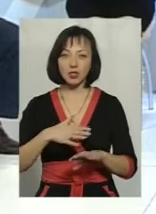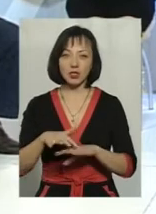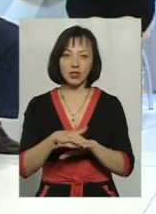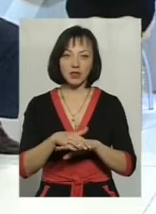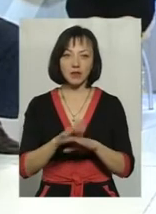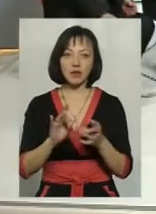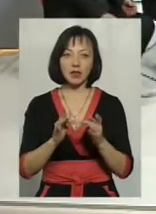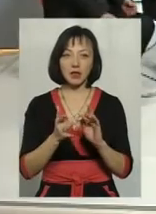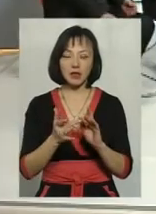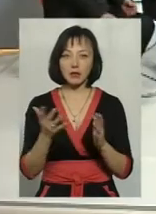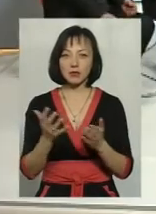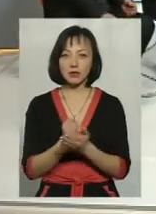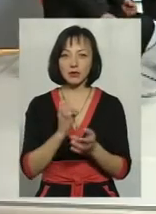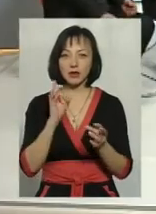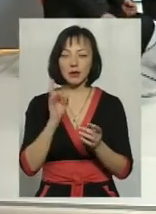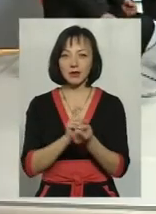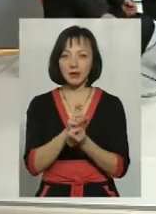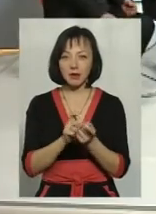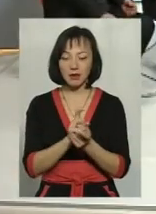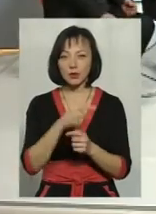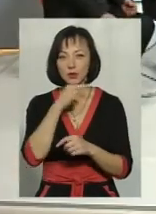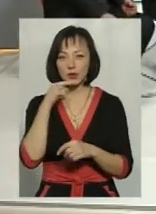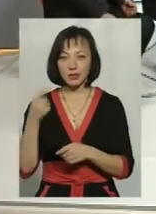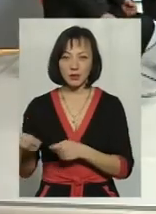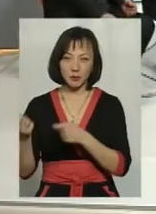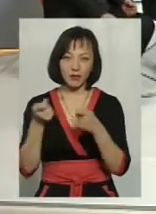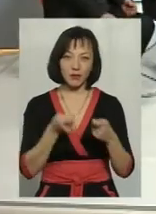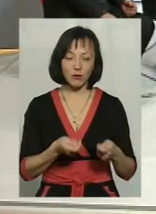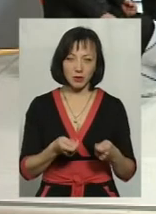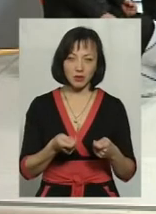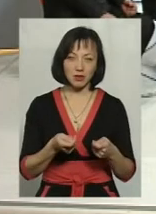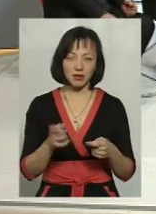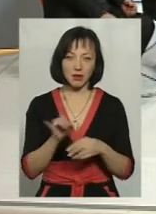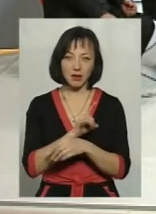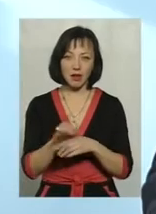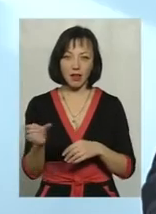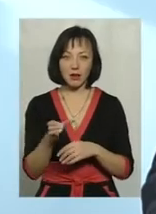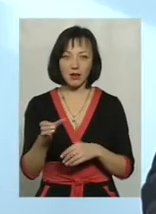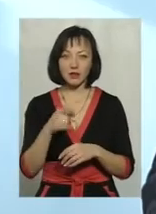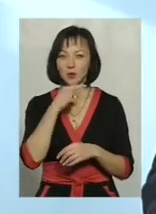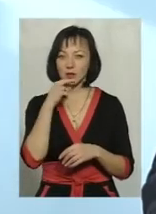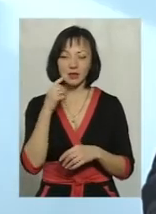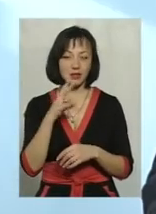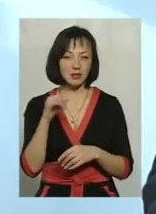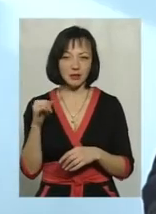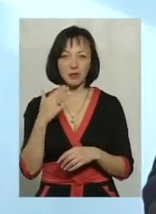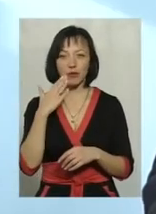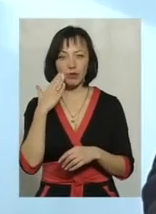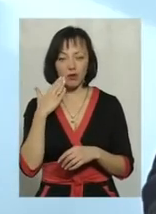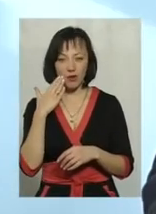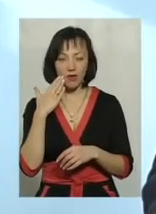В інтернеті ходять слухи, що з Росії до нас сурогатний алкоголь приходить. Очевидно, з Росії ні, все-таки